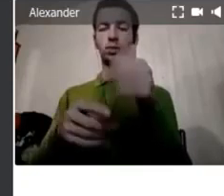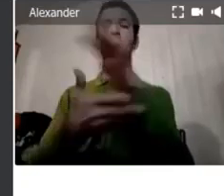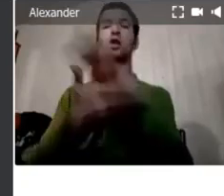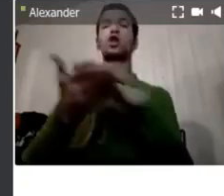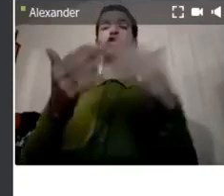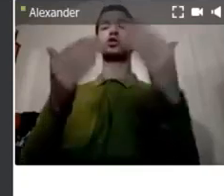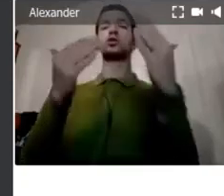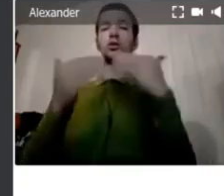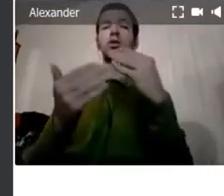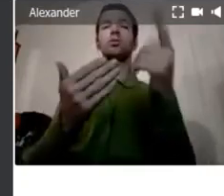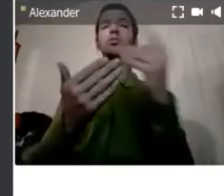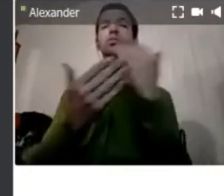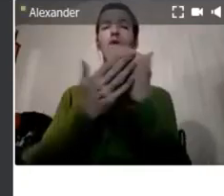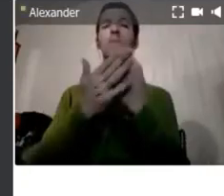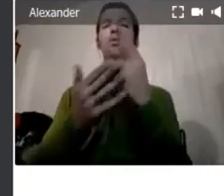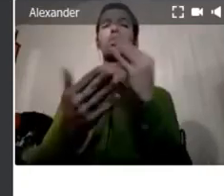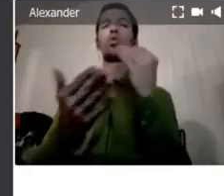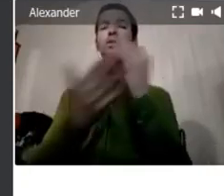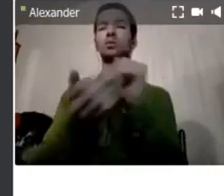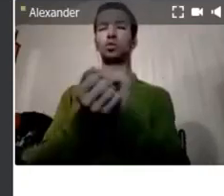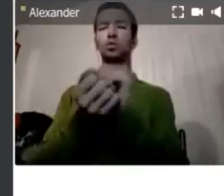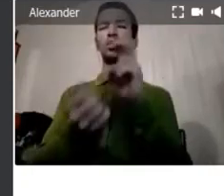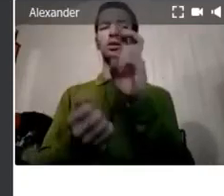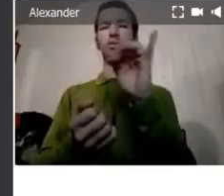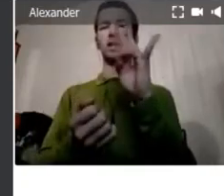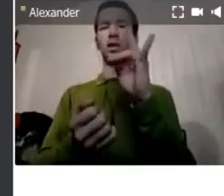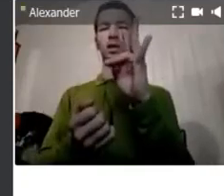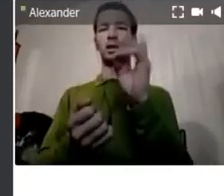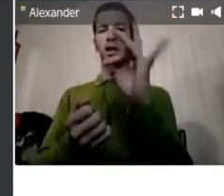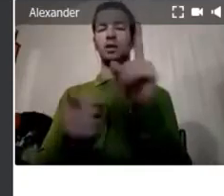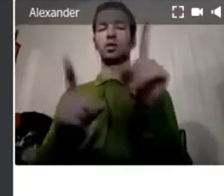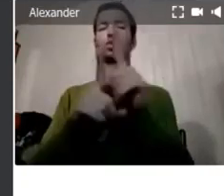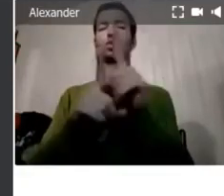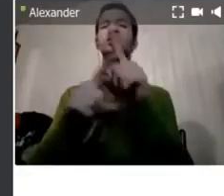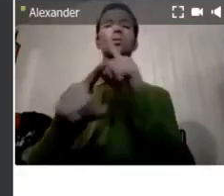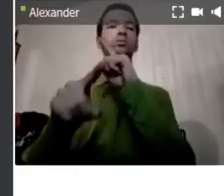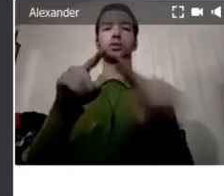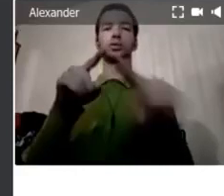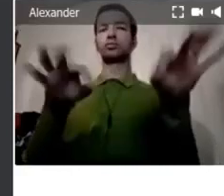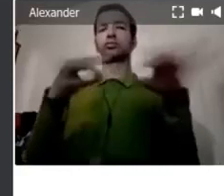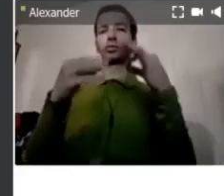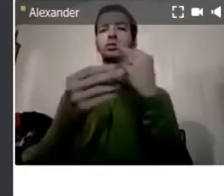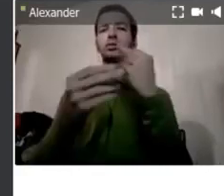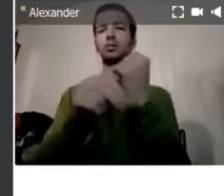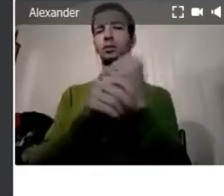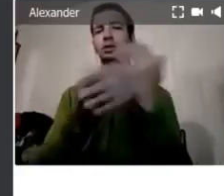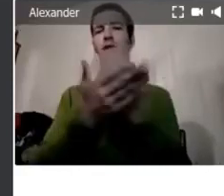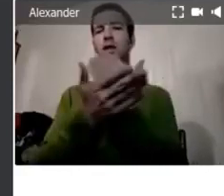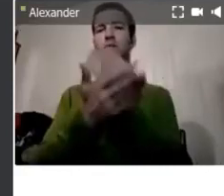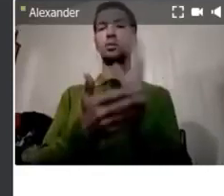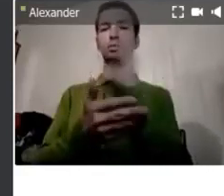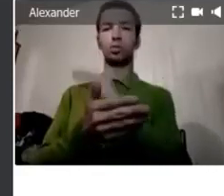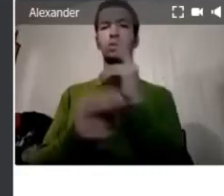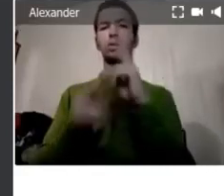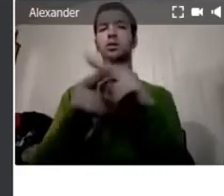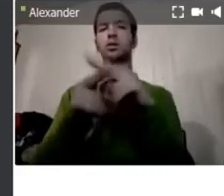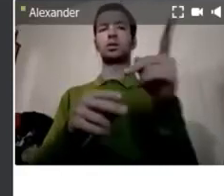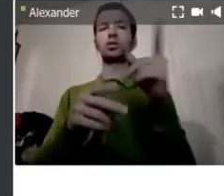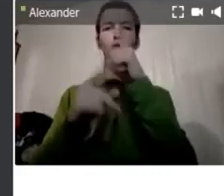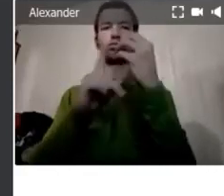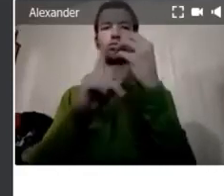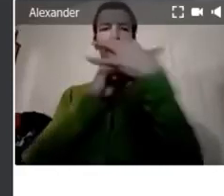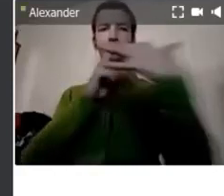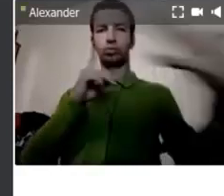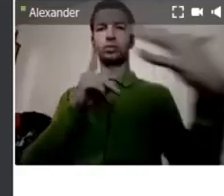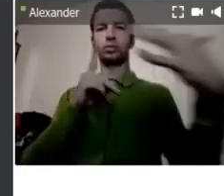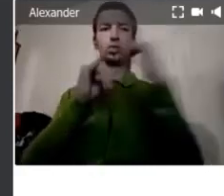наша лидерская карьера, он позволяет получать пассивный доход. То есть, чтобы вам, допустим, зарабатывать в матрицах